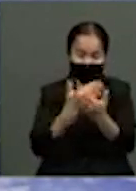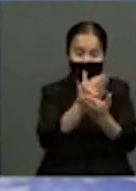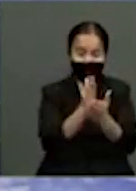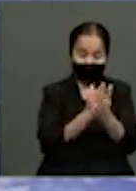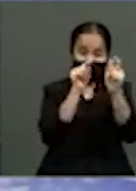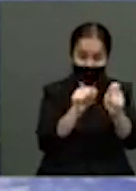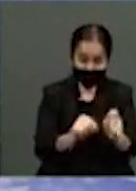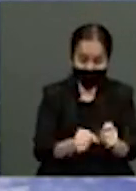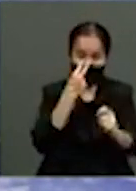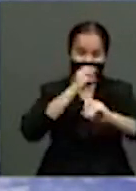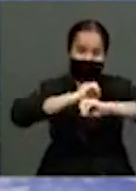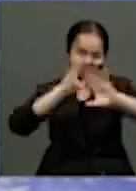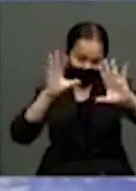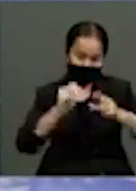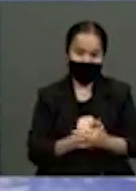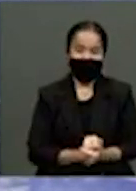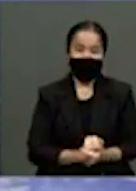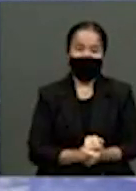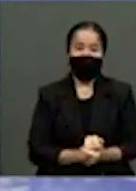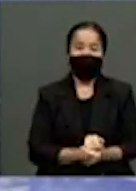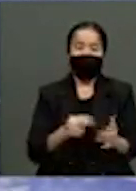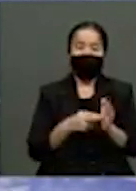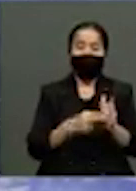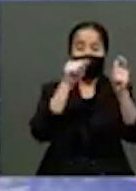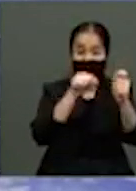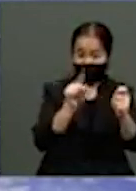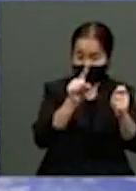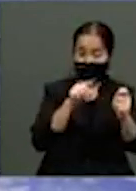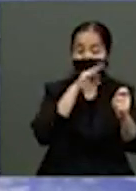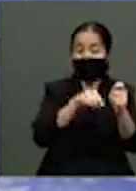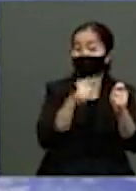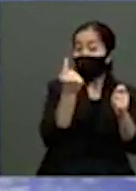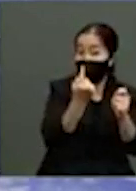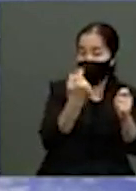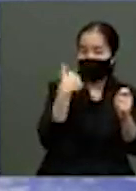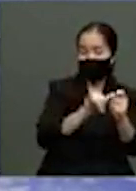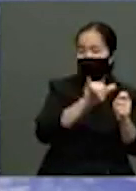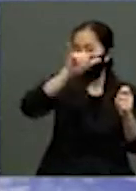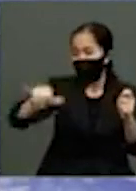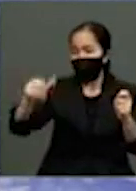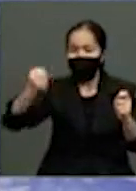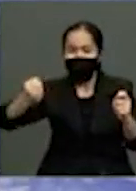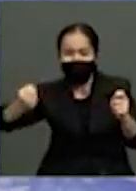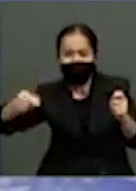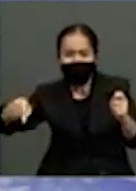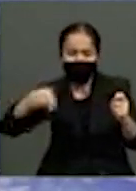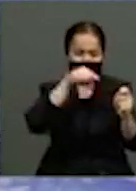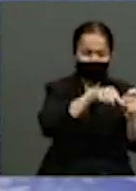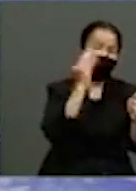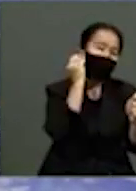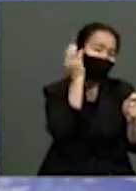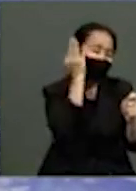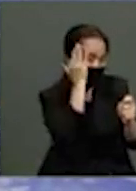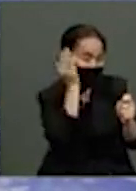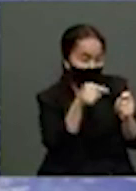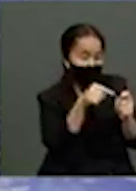ให้เห็นภาพด้วยไม่ใช่แค่เขตอย่างเดียวนะครับเพราะว่าอย่างที่บอกว่าถ้าเขตนึงมีการเคลื่อนย้ายของแรงงานไปเนี่ยไม่มีขอบเขต